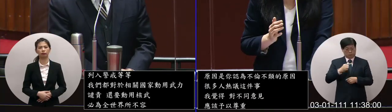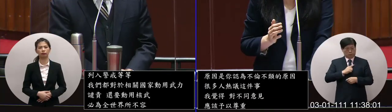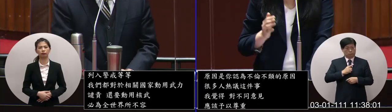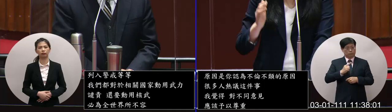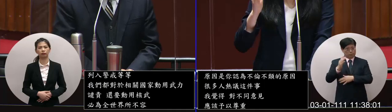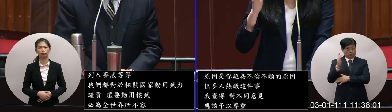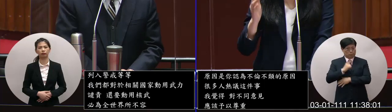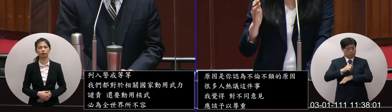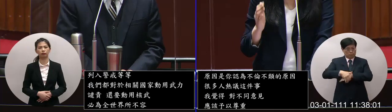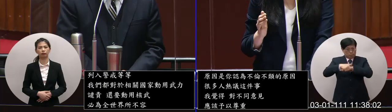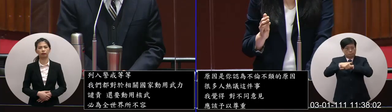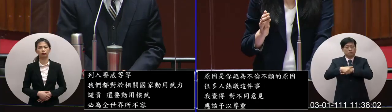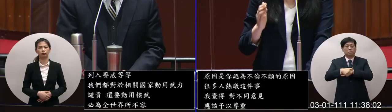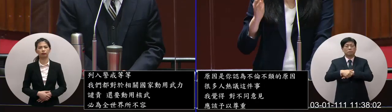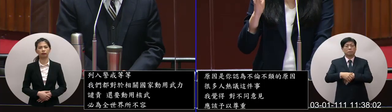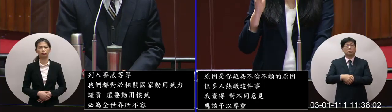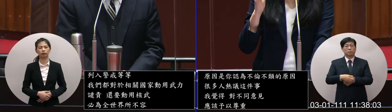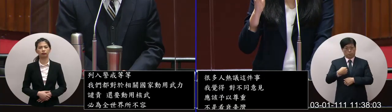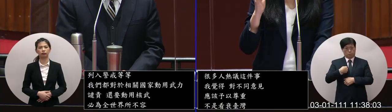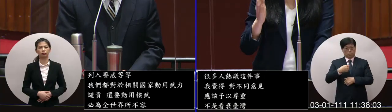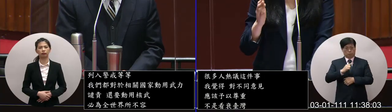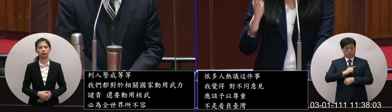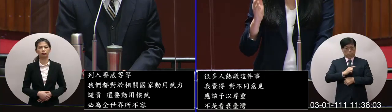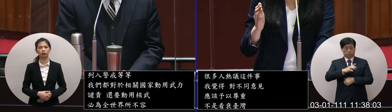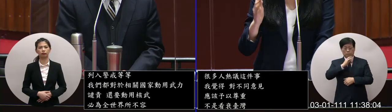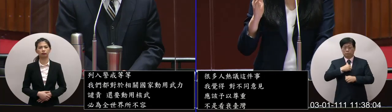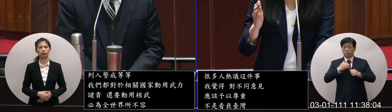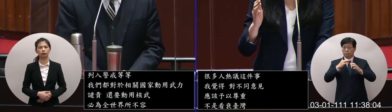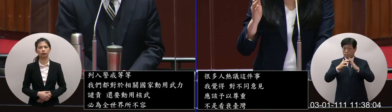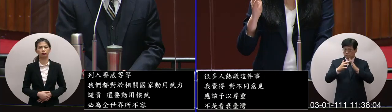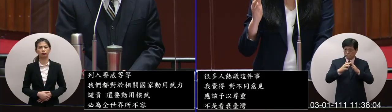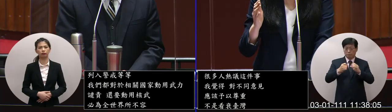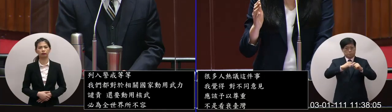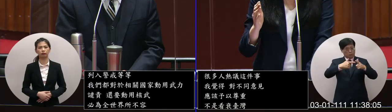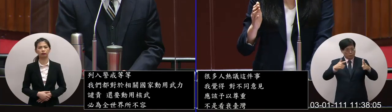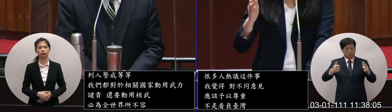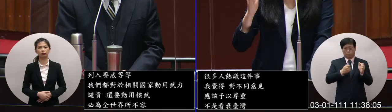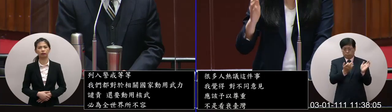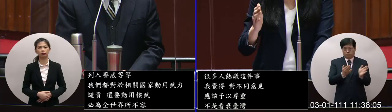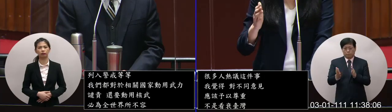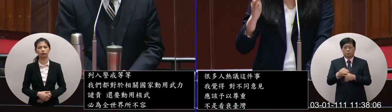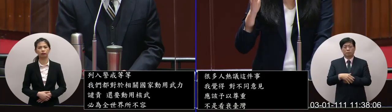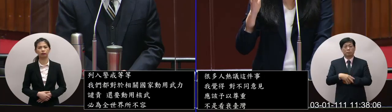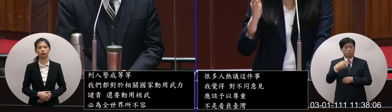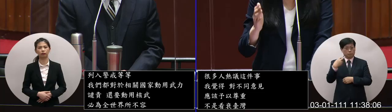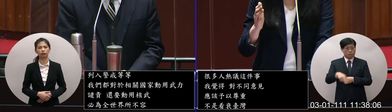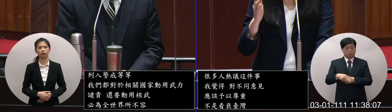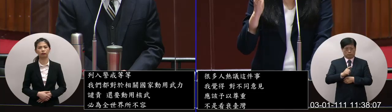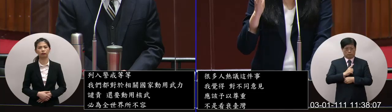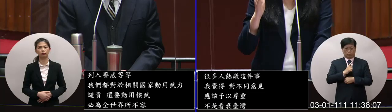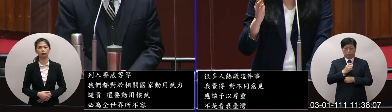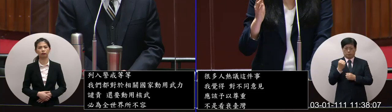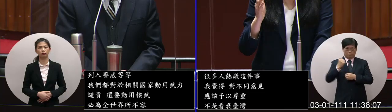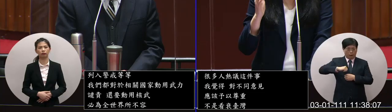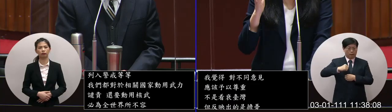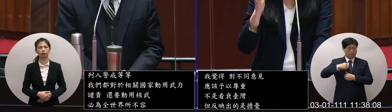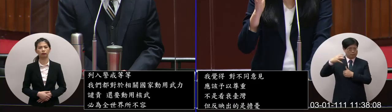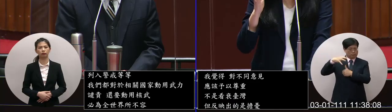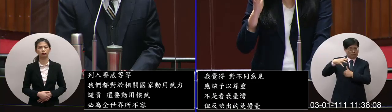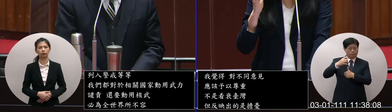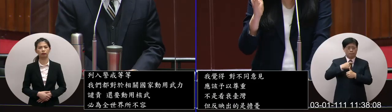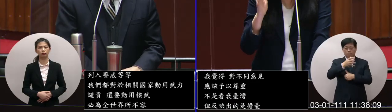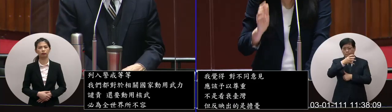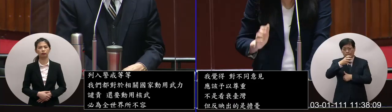要自己救，我们要把自己哦的这个战备、军力各方面都准备好，并且我们有要对抗这个暴力的一